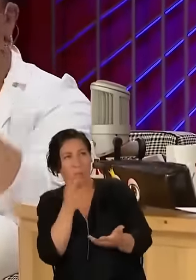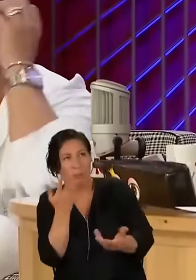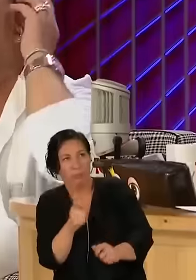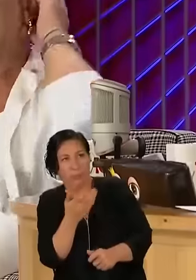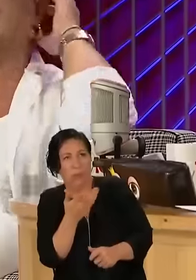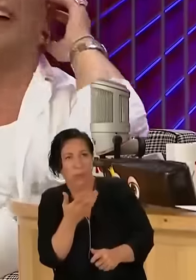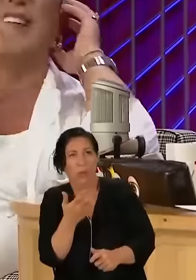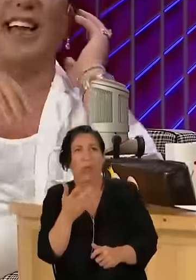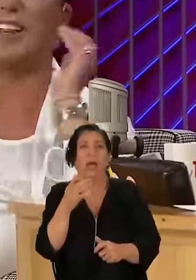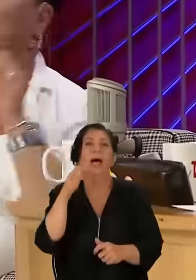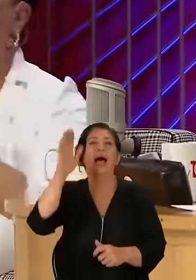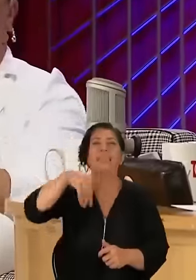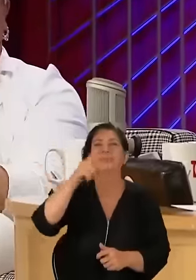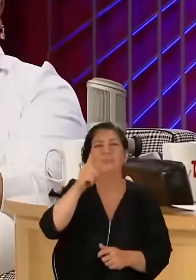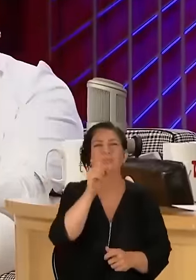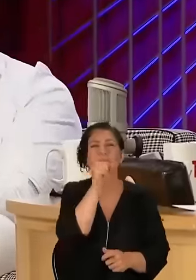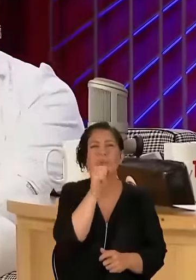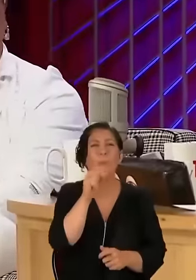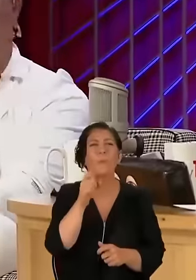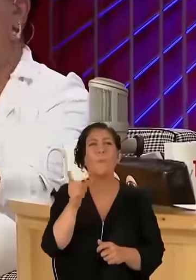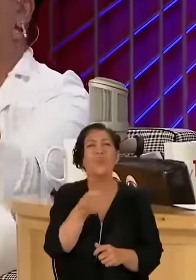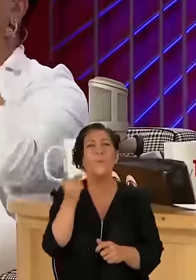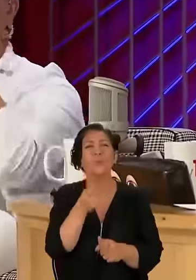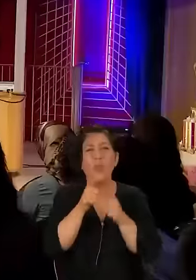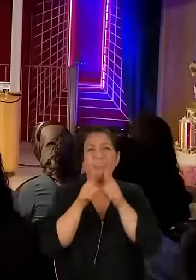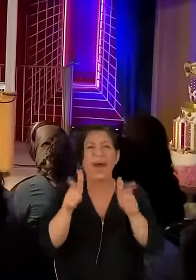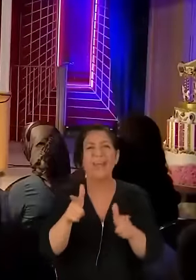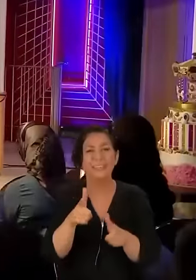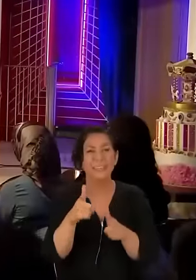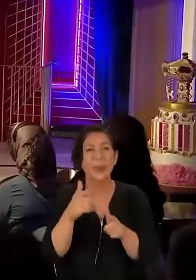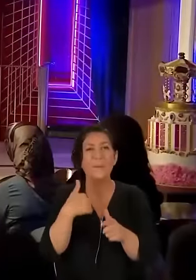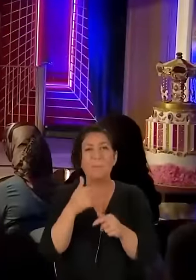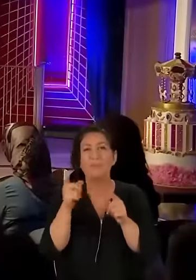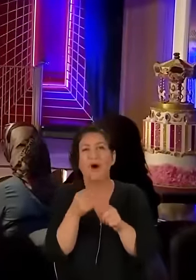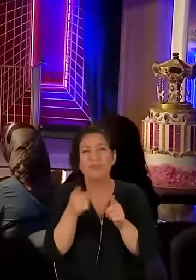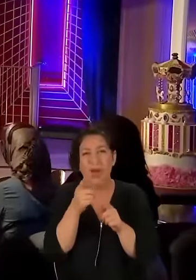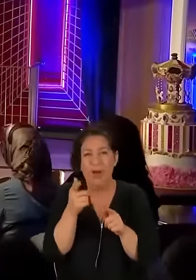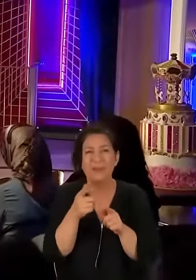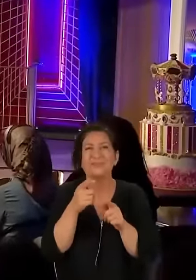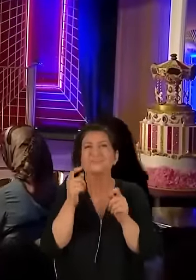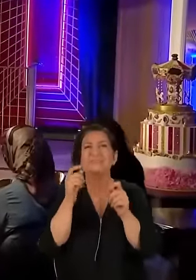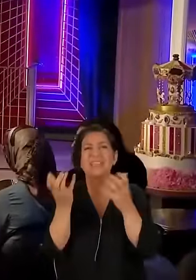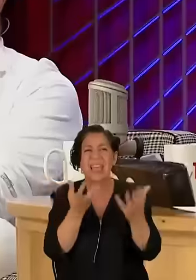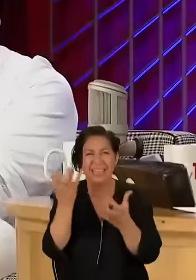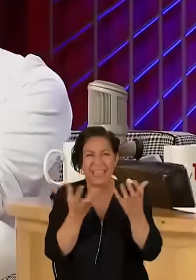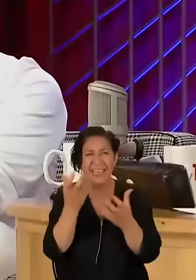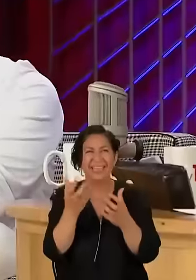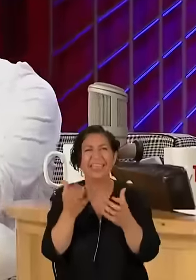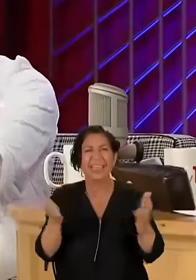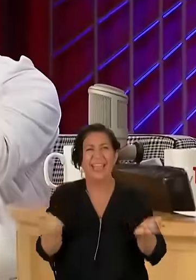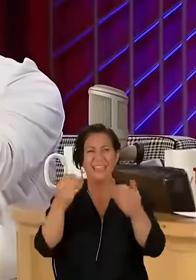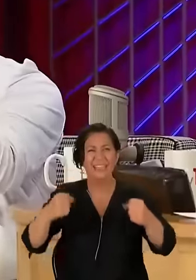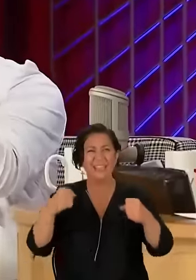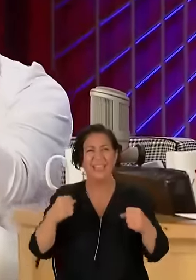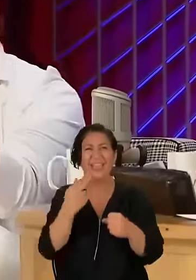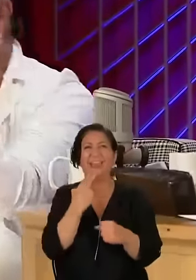bunlar dedim burada. Allah aşkına gelsin şu mikrofona motor motor diye bağır. Yanık. Ben de motor yanık. Kalkın şişli karılar